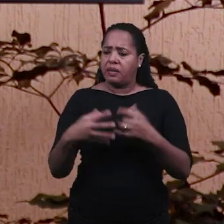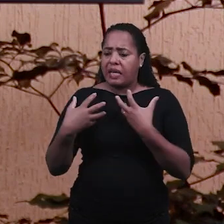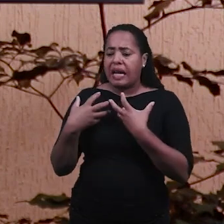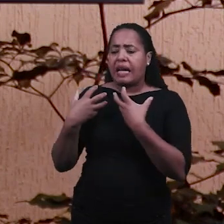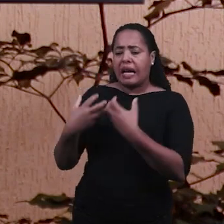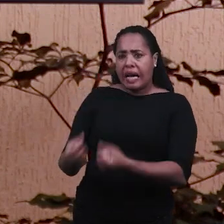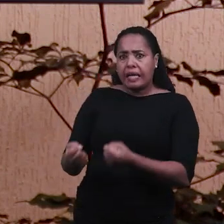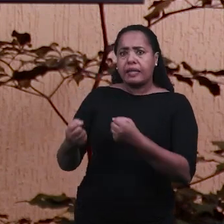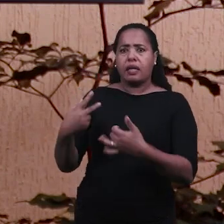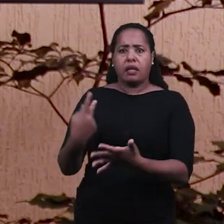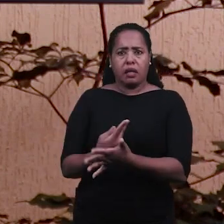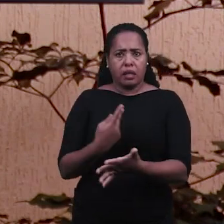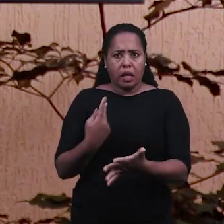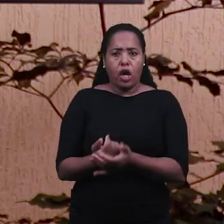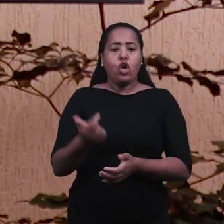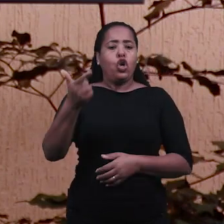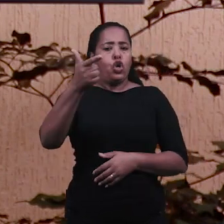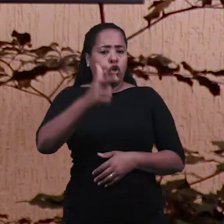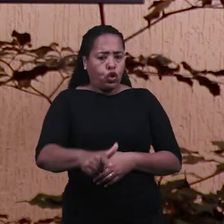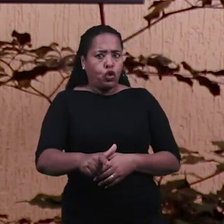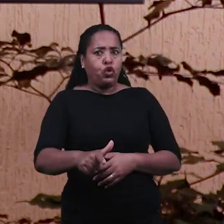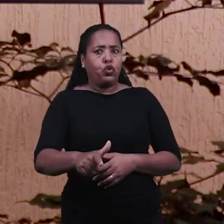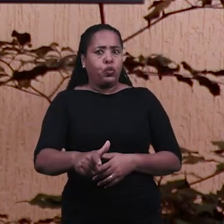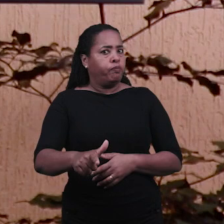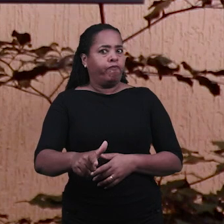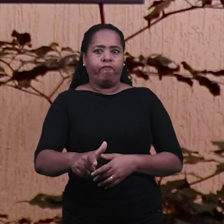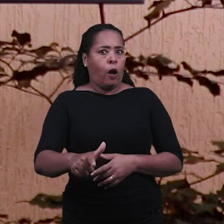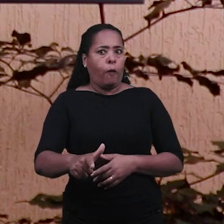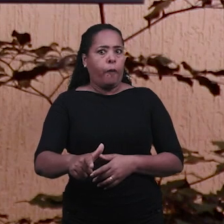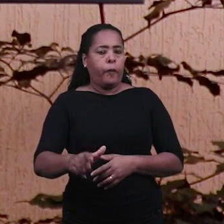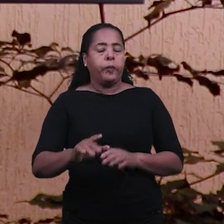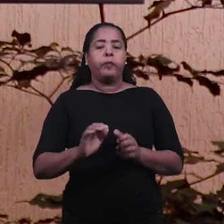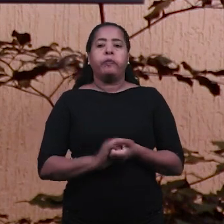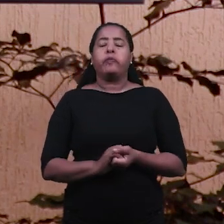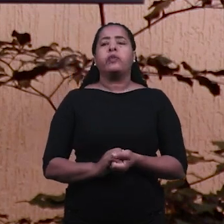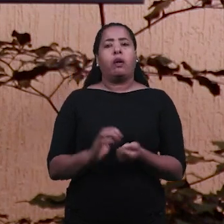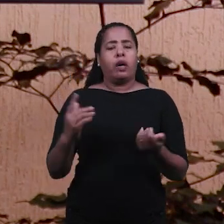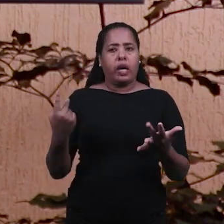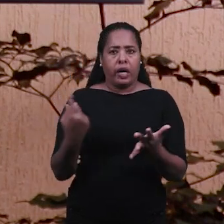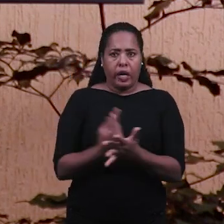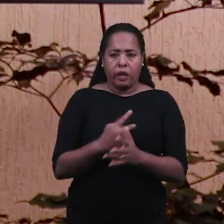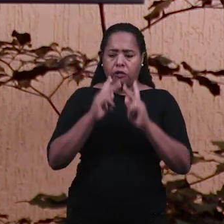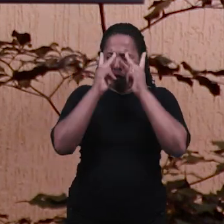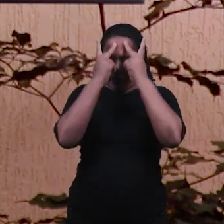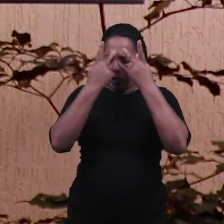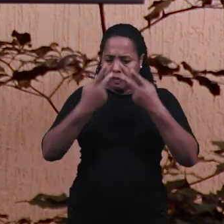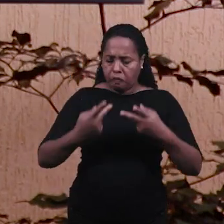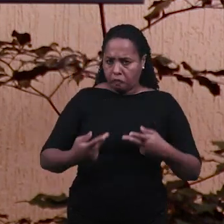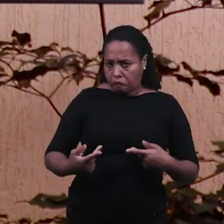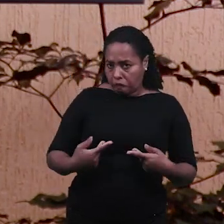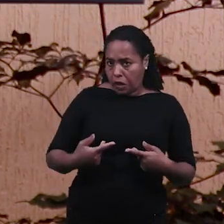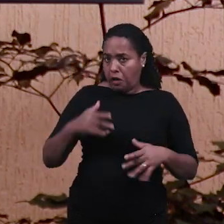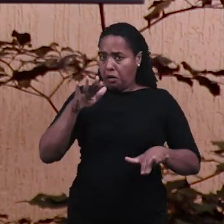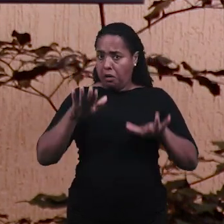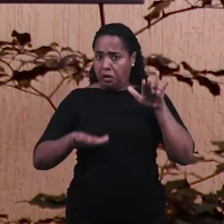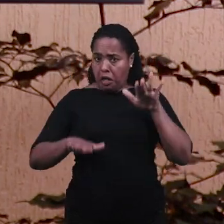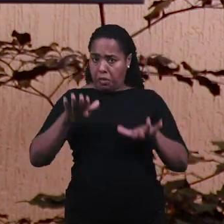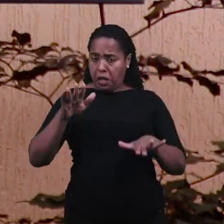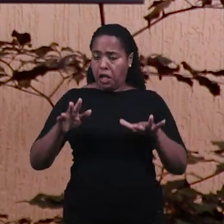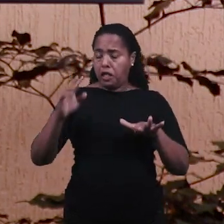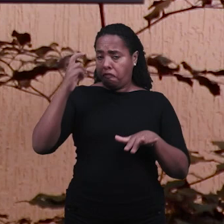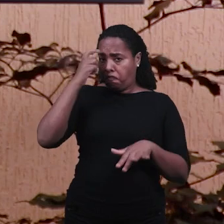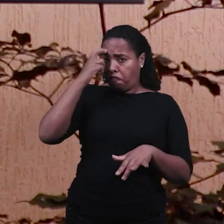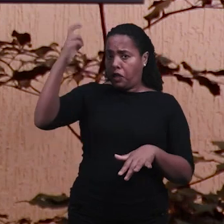besoin? C'est de reconnaître l'erreur et ne pas reprendre l'erreur. Donc cela se passe avec l'être humain indépendamment de